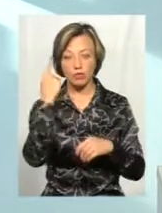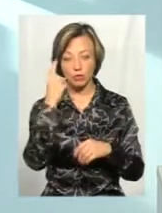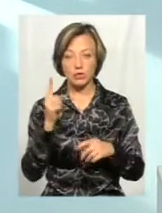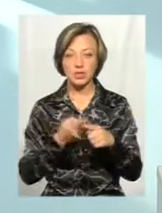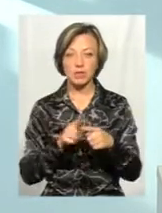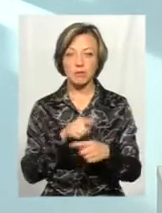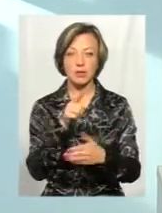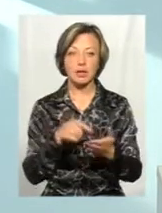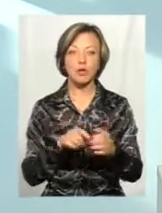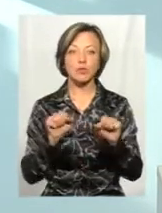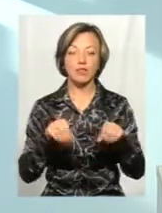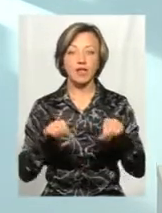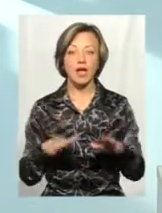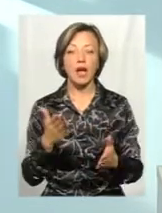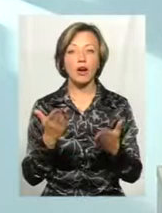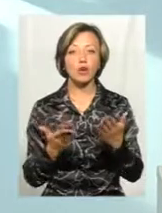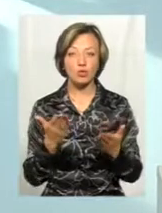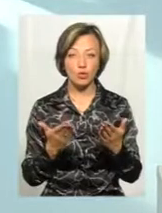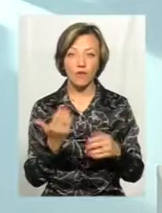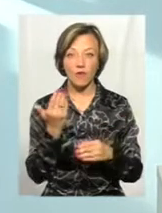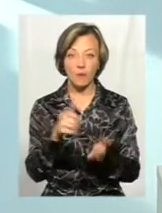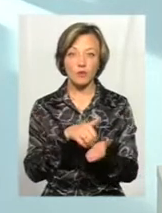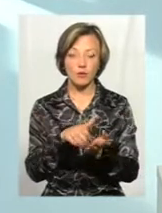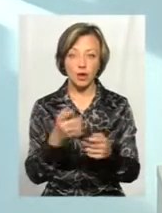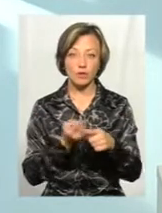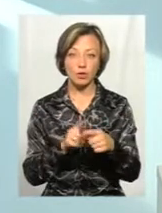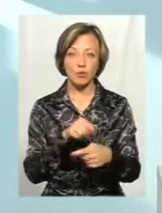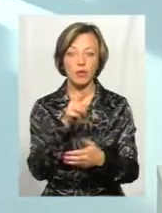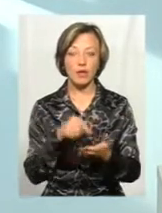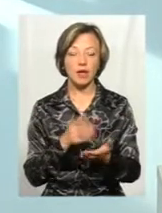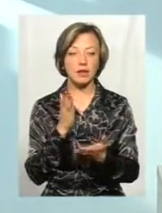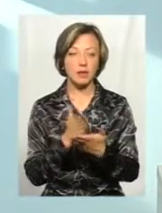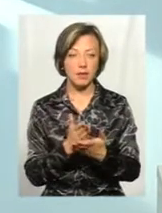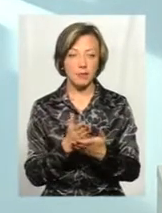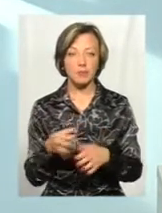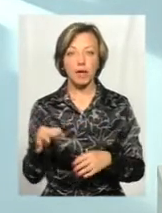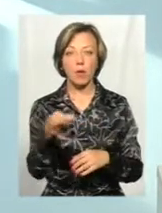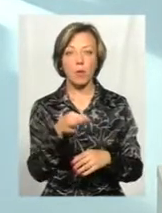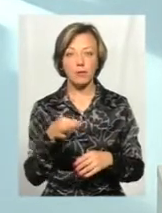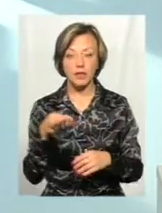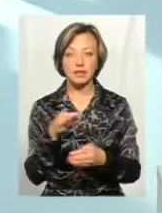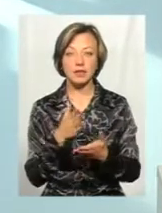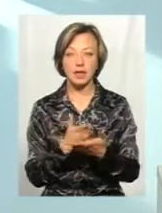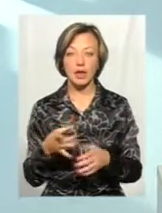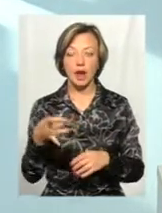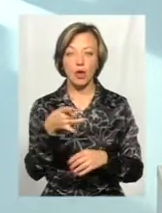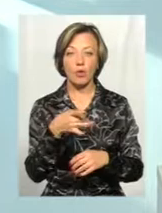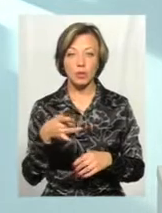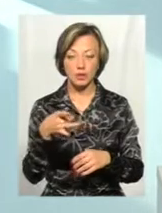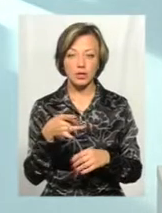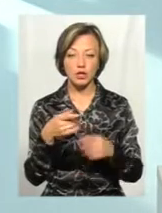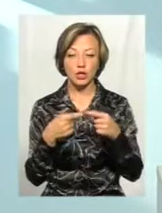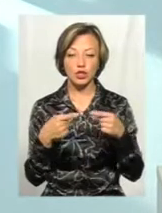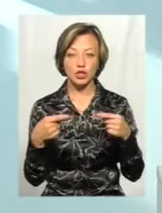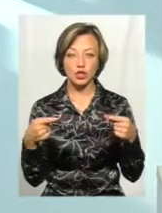це питання є вирішуваним. Якщо вам відмовляють в цьому питанні, є область, є район і